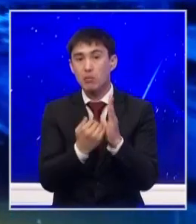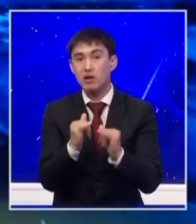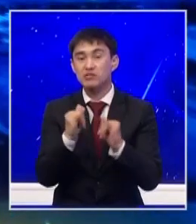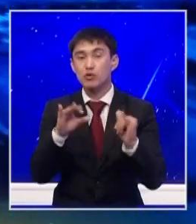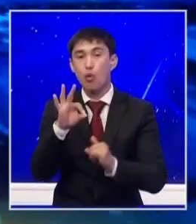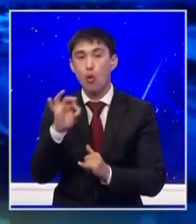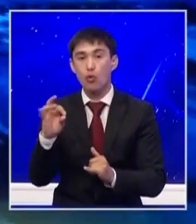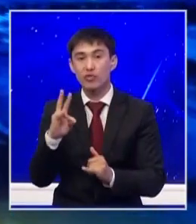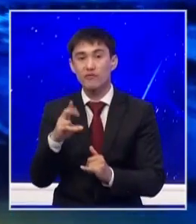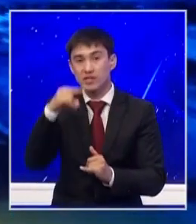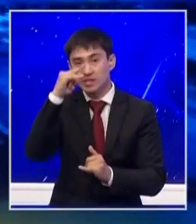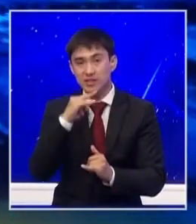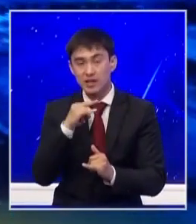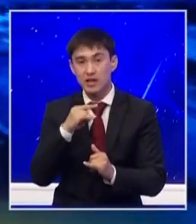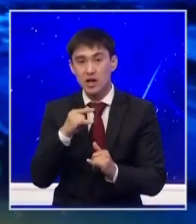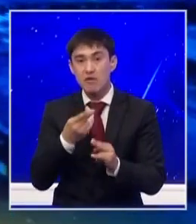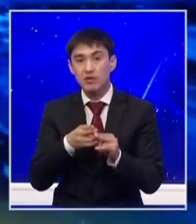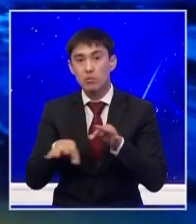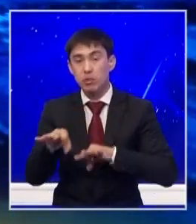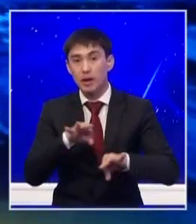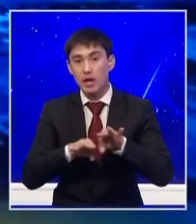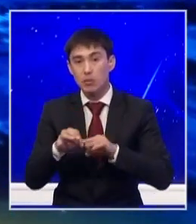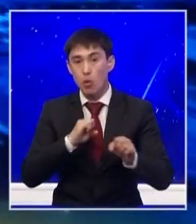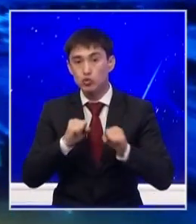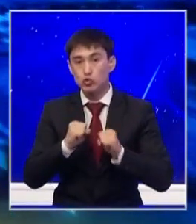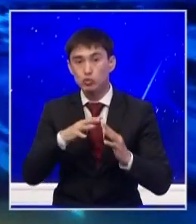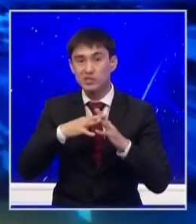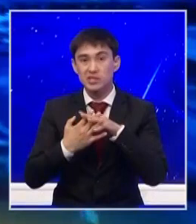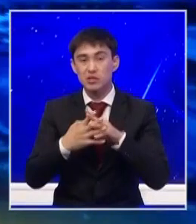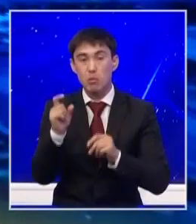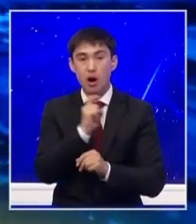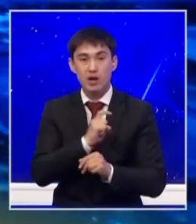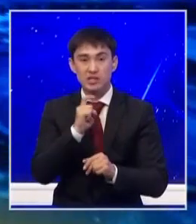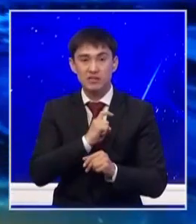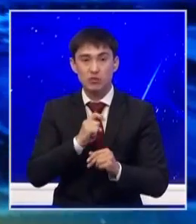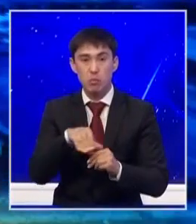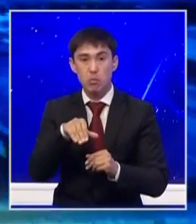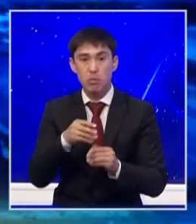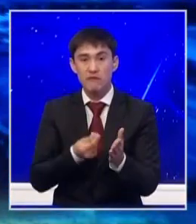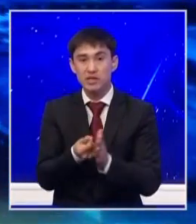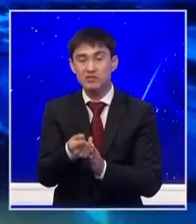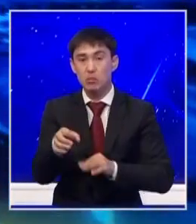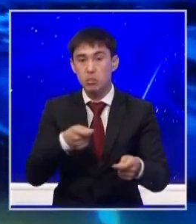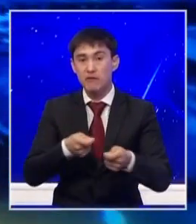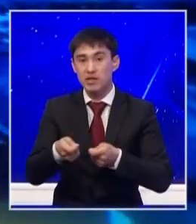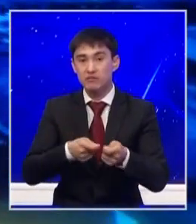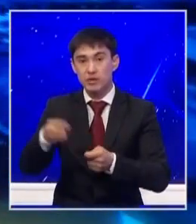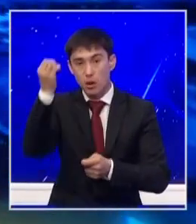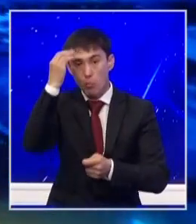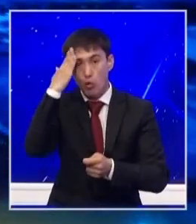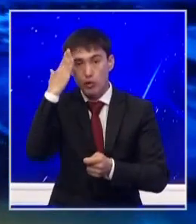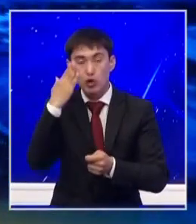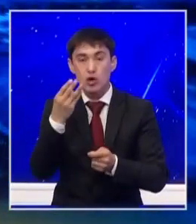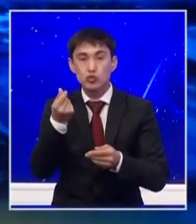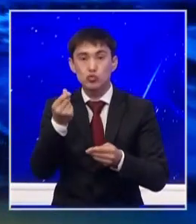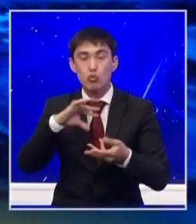развития ООН в Казахстане в рамках проекта по устойчивому сельскому хозяйству профинансированного правительством Японии на сумму